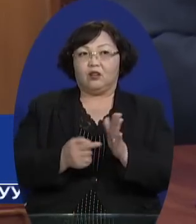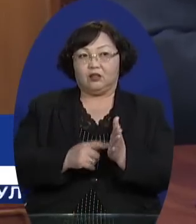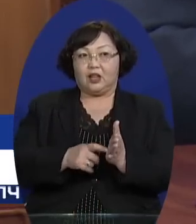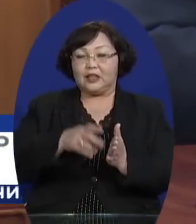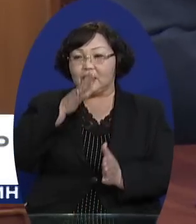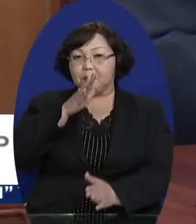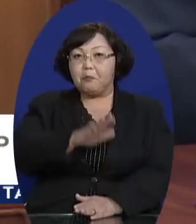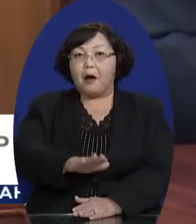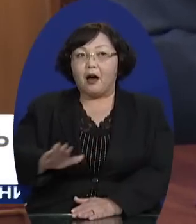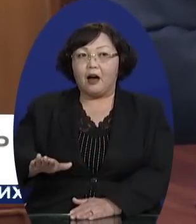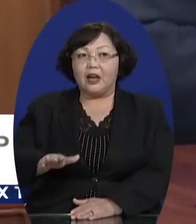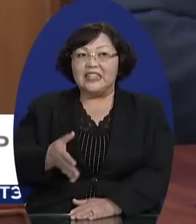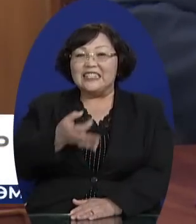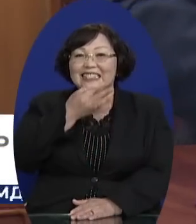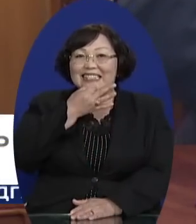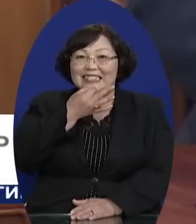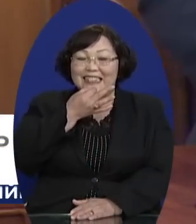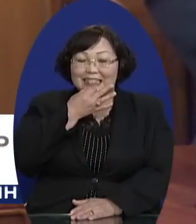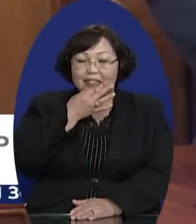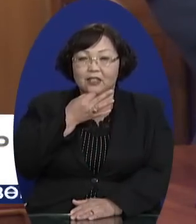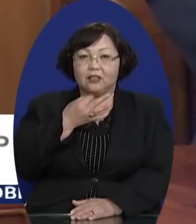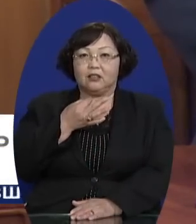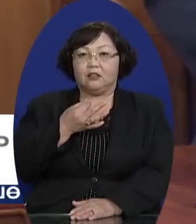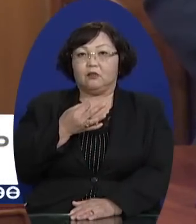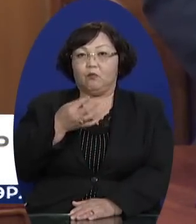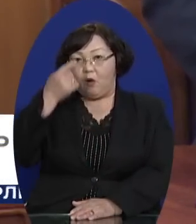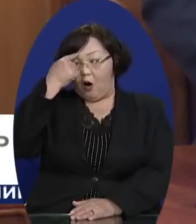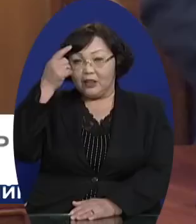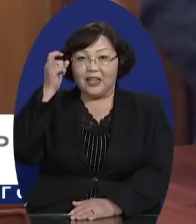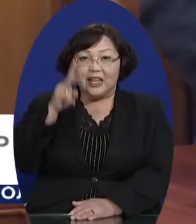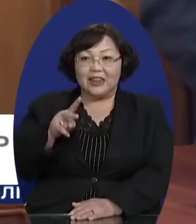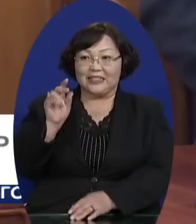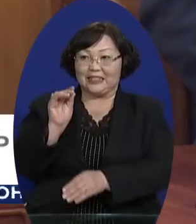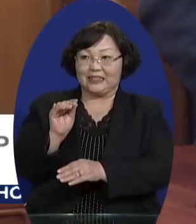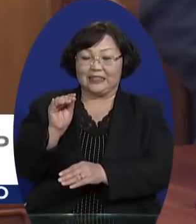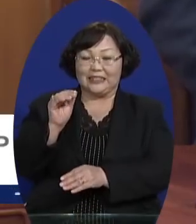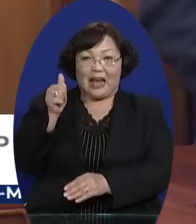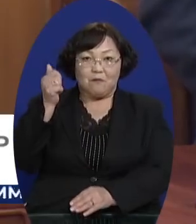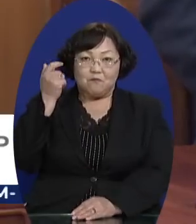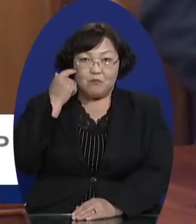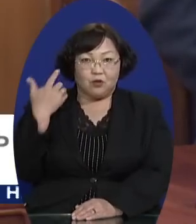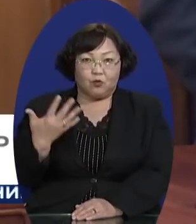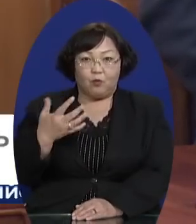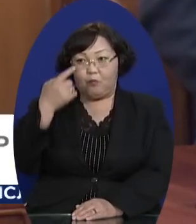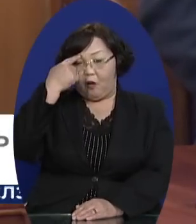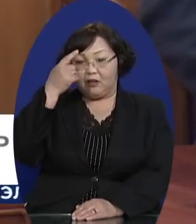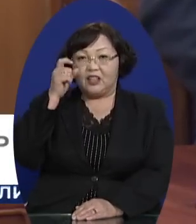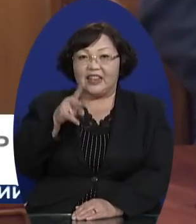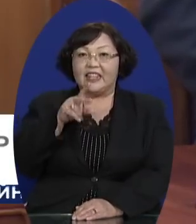насны хүүхдүүдэд балчир наснаас нь ахуулаад өнөөдөр монгол хэлээ мэдхгүй монголоор ярьж чадахгүй болж байгаа бол